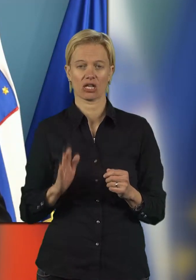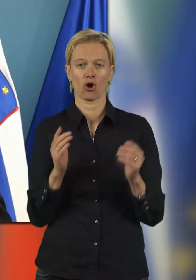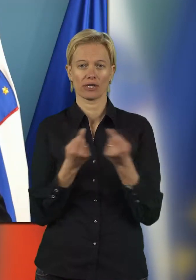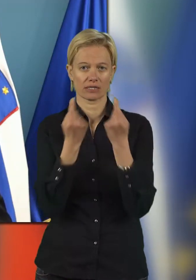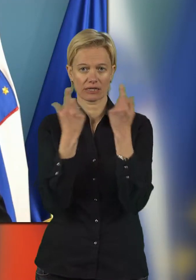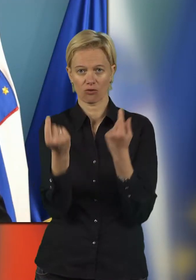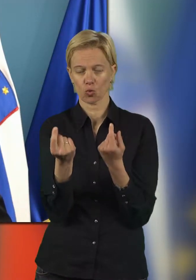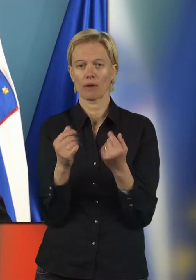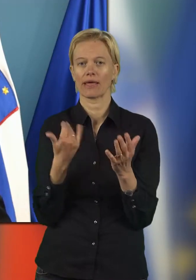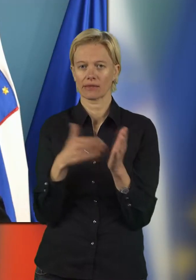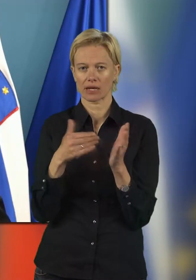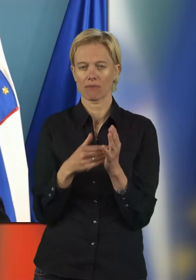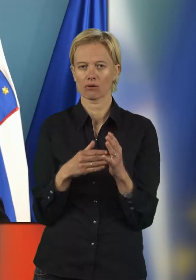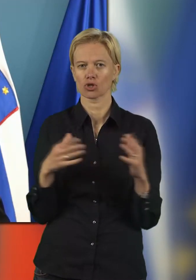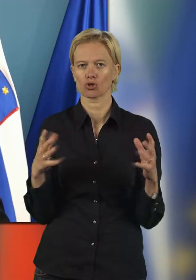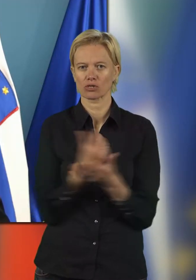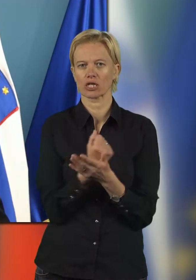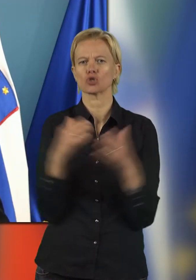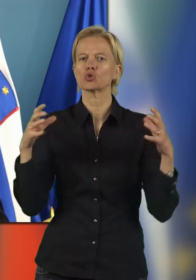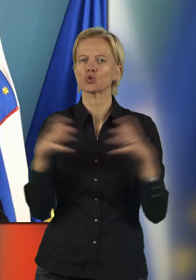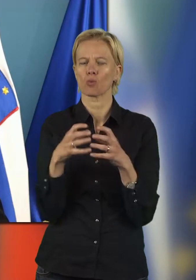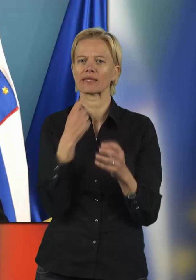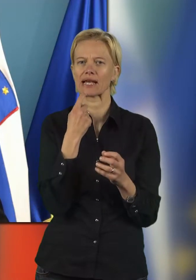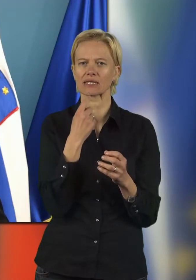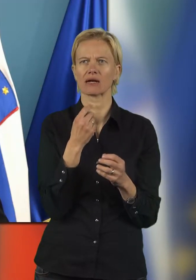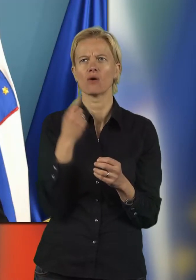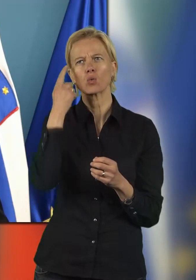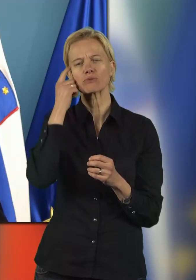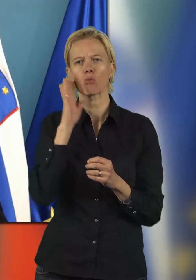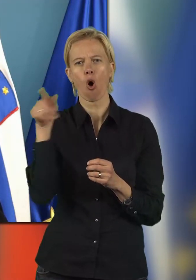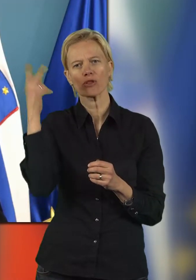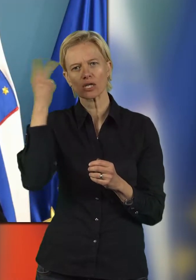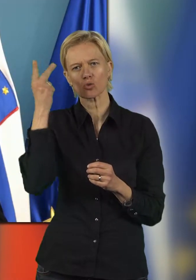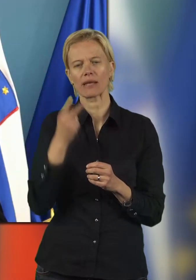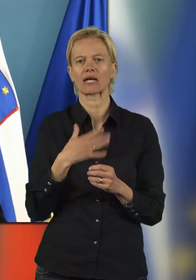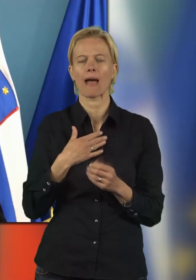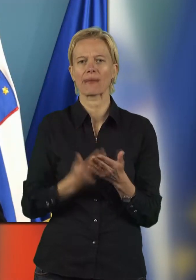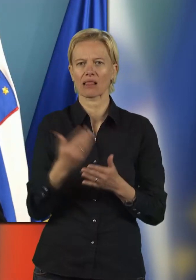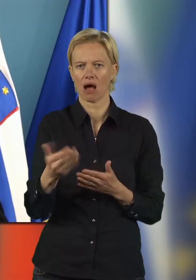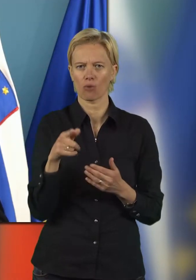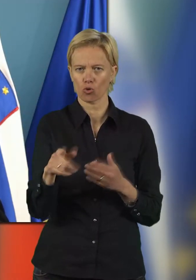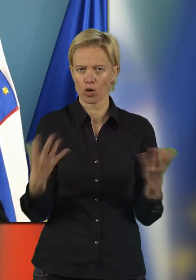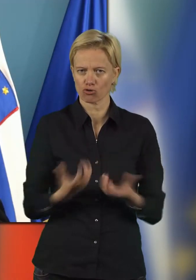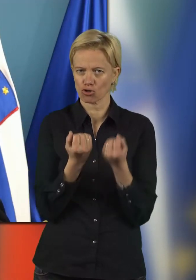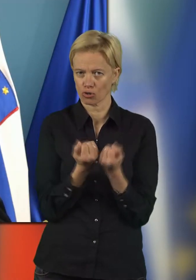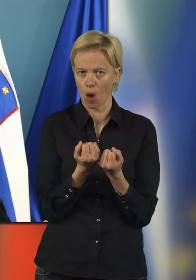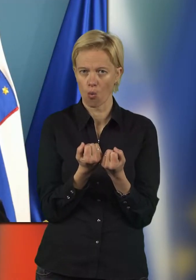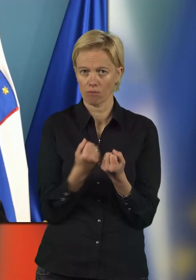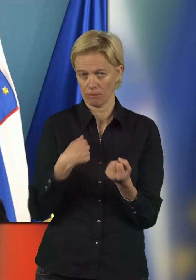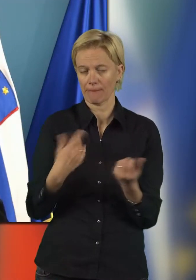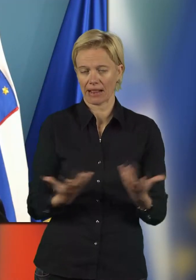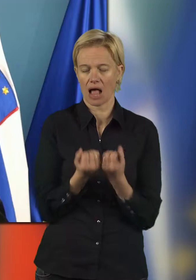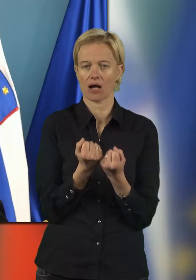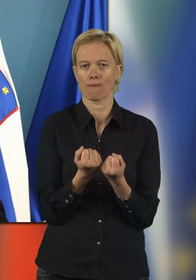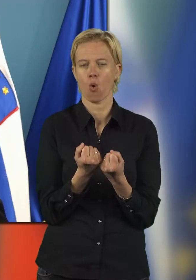S civilno inicijativo je seveda potrebno doseči skupni jezik v smislu, da bodo razumeli, ne, zakaj predlagamo tako